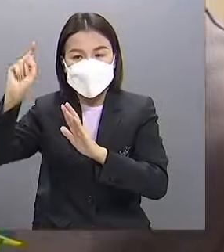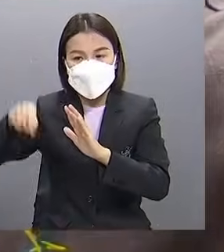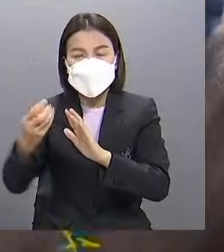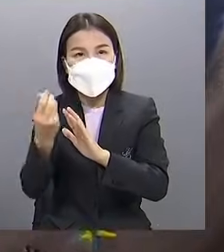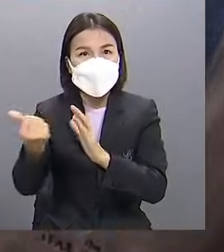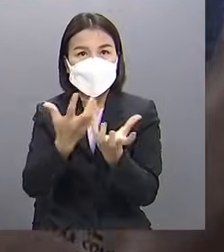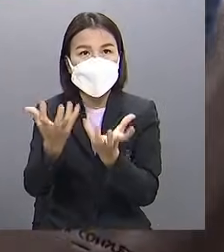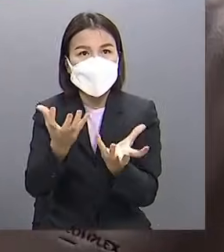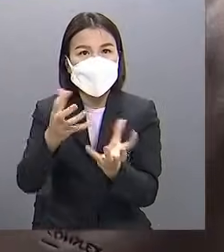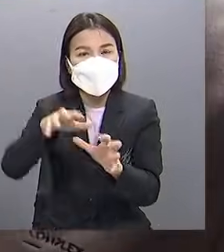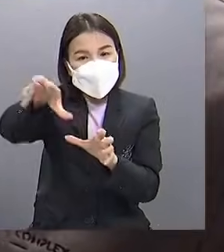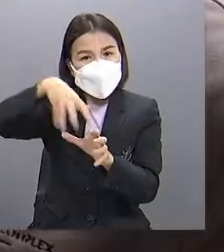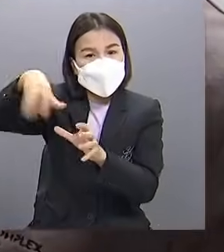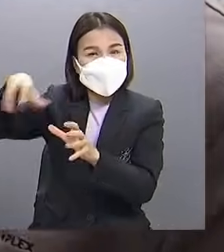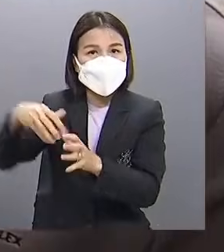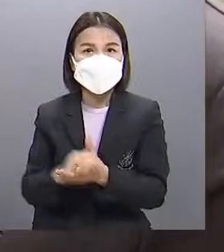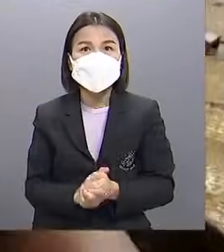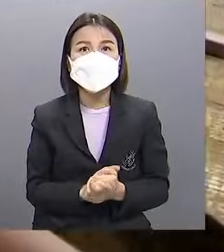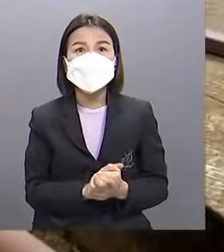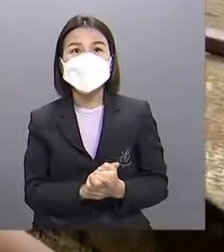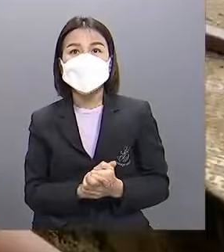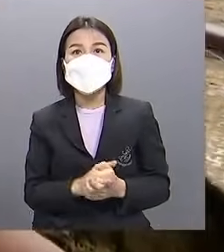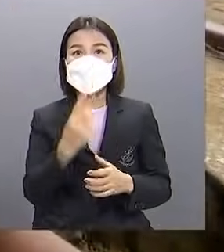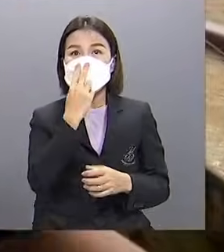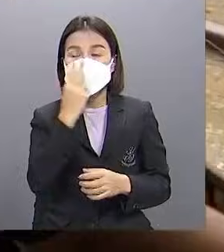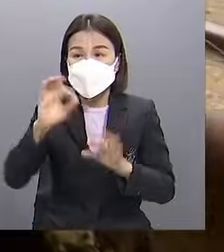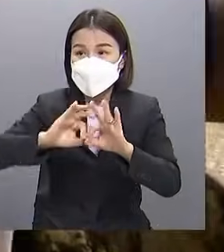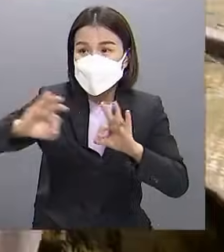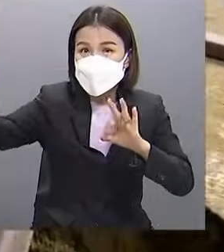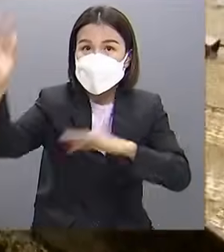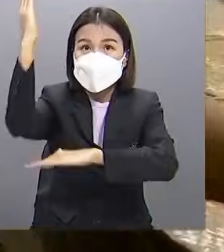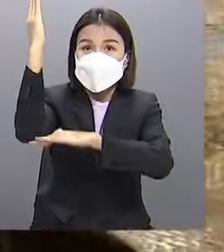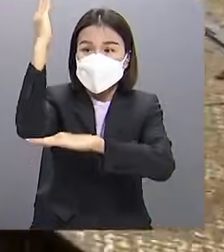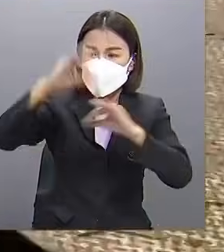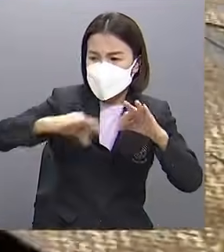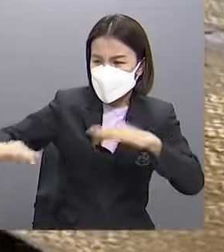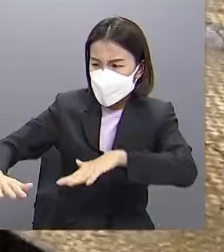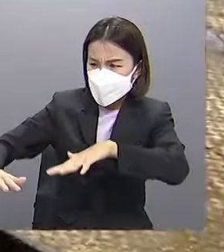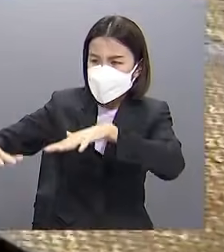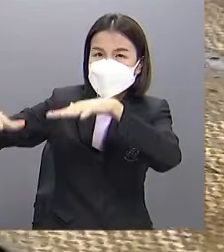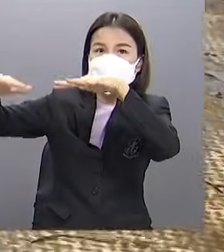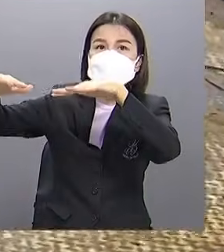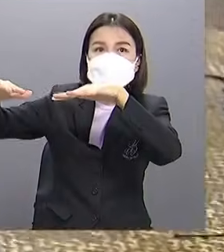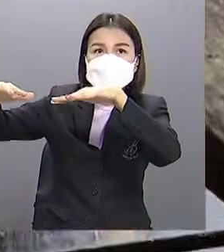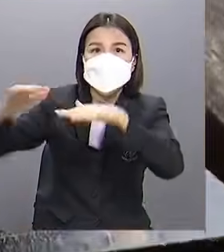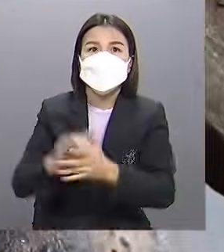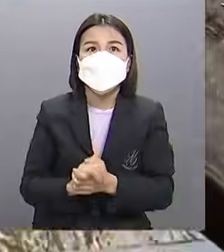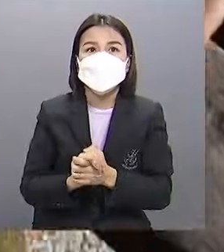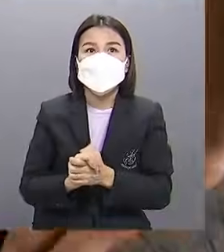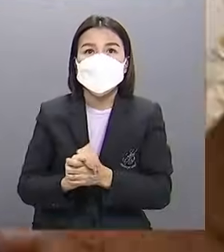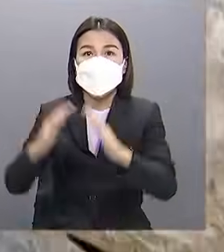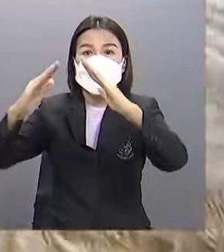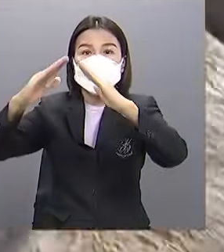ท่วมถึงโน่นครับเสาไฟโน่นนี่โป้นะครับท่วมหลังคาก็หัก